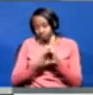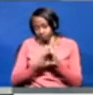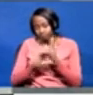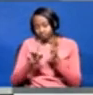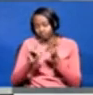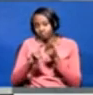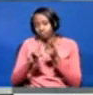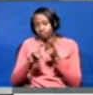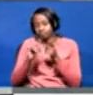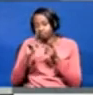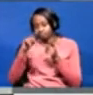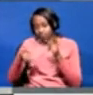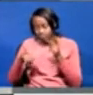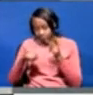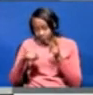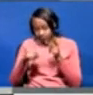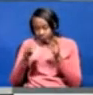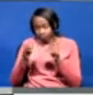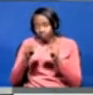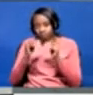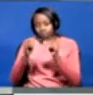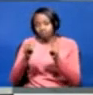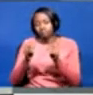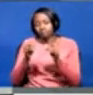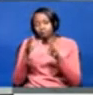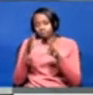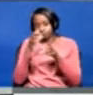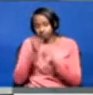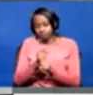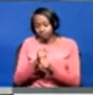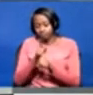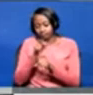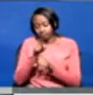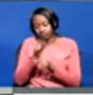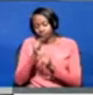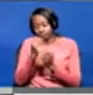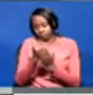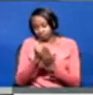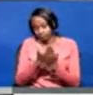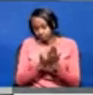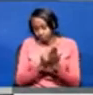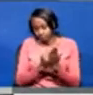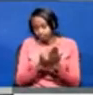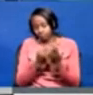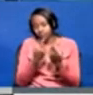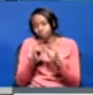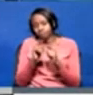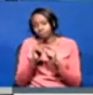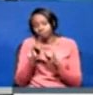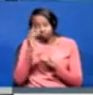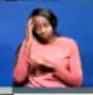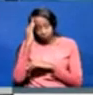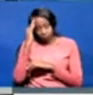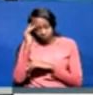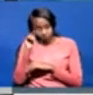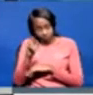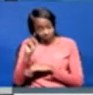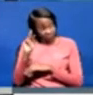pia inaleta imani katika hiyo utaratibu, manake wajua katika nchi hili watu